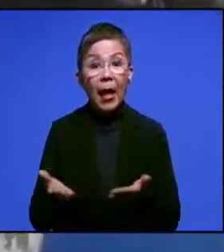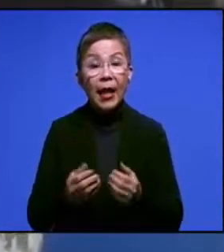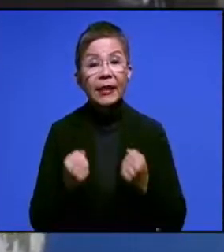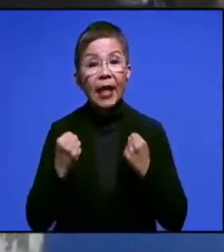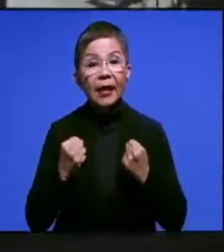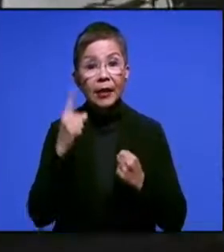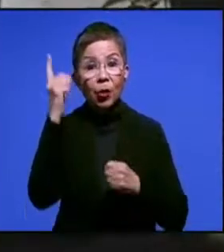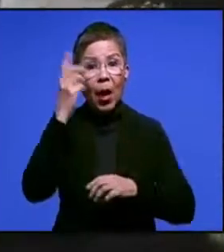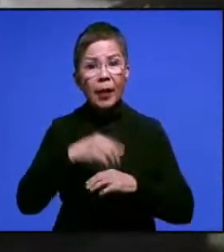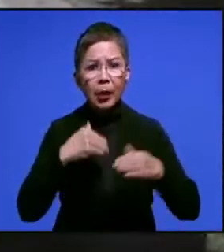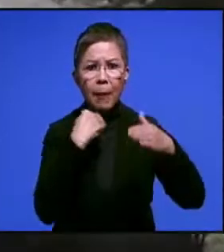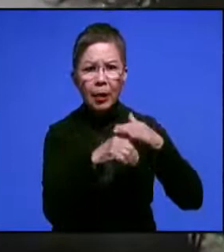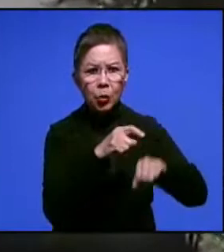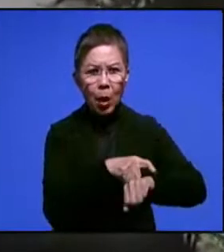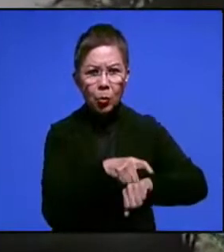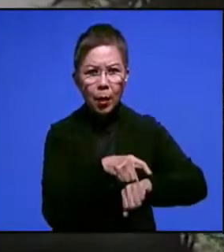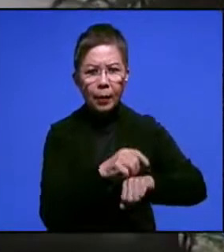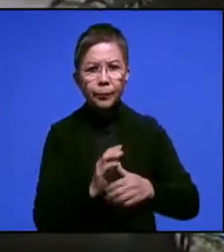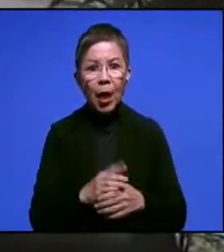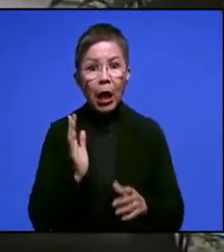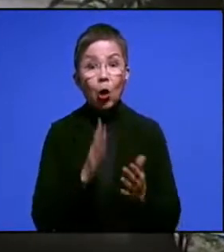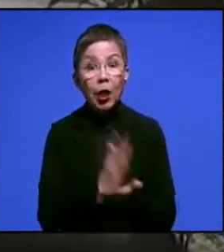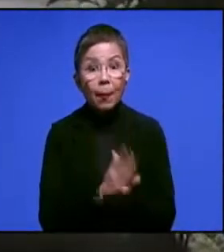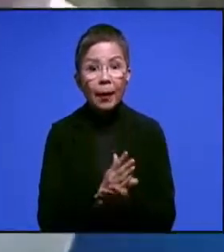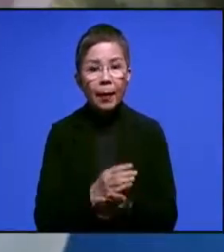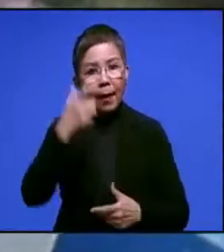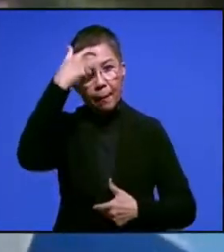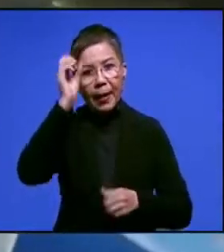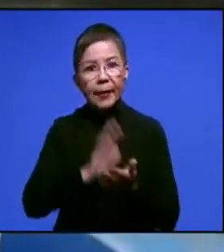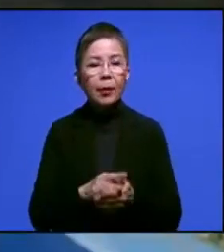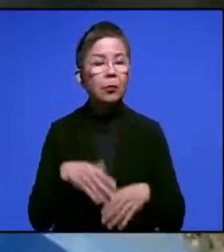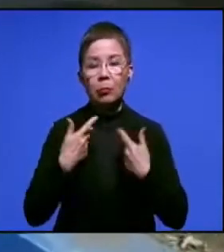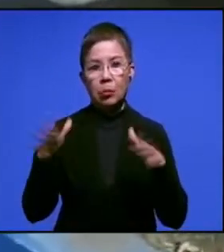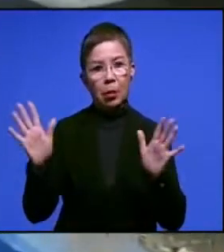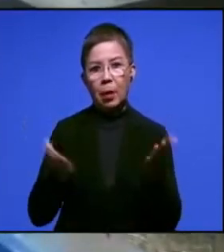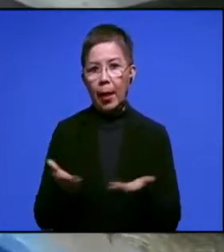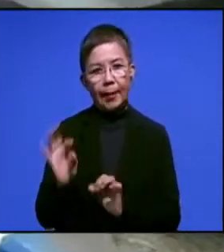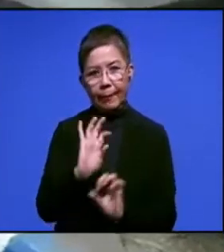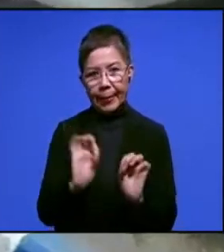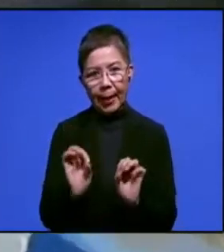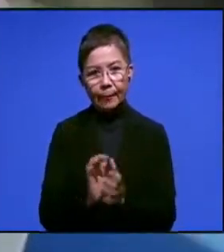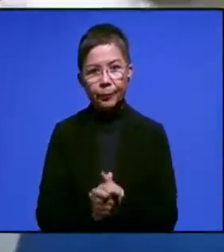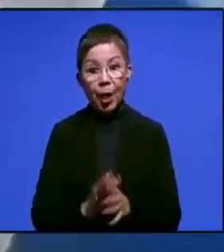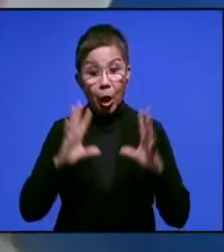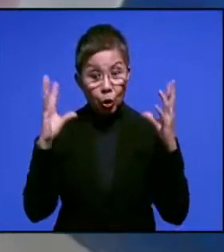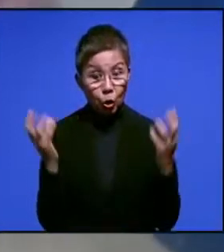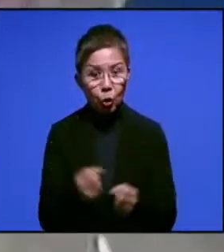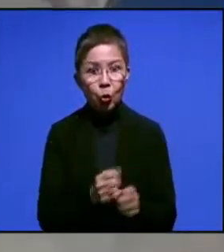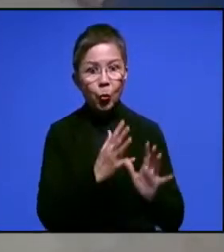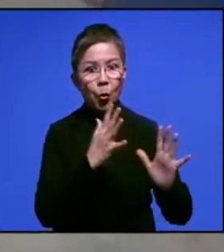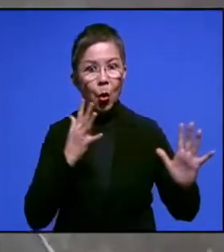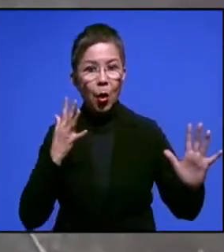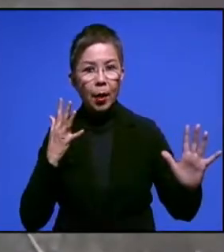kesehatan dalam satu hari sangat terbatas jika terlambat pasien bisa tidak kebagian layanan kesehatan dari seluruh antrian